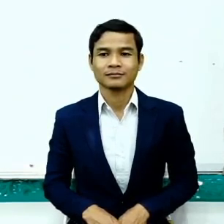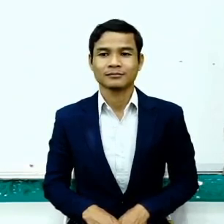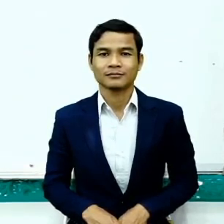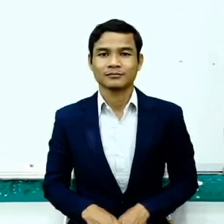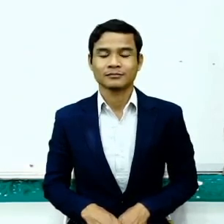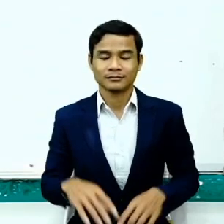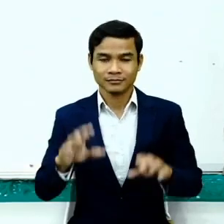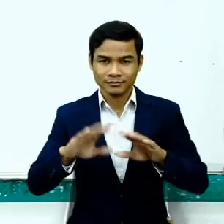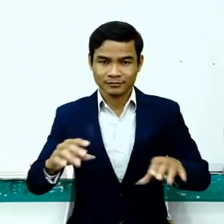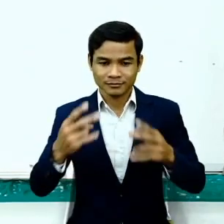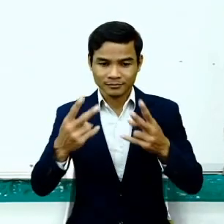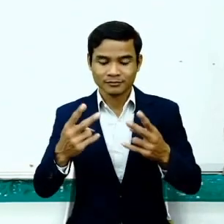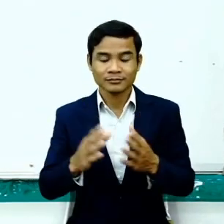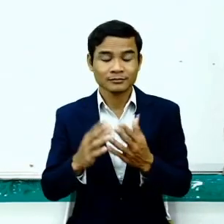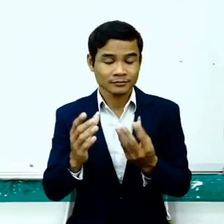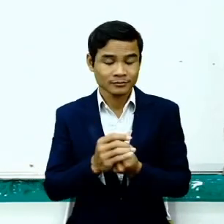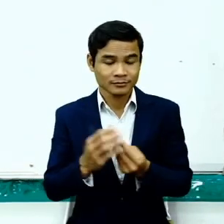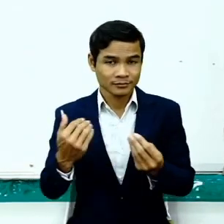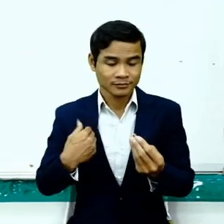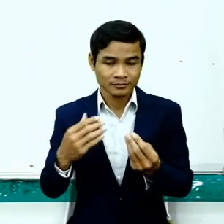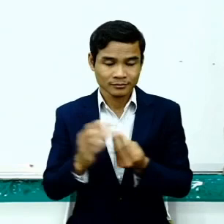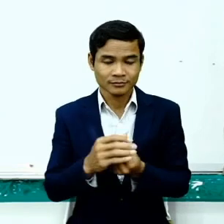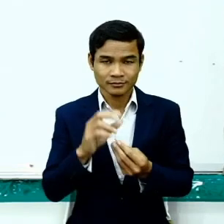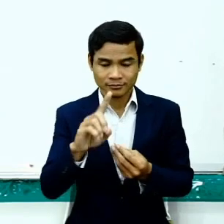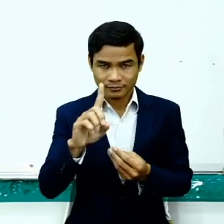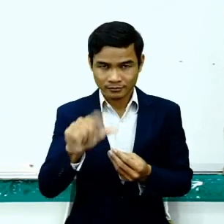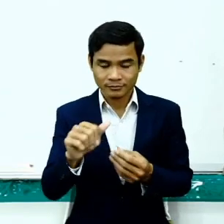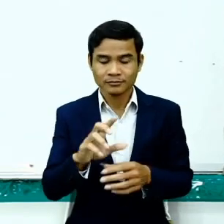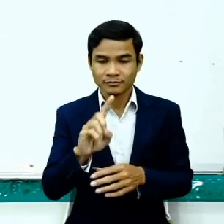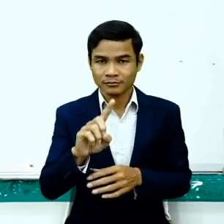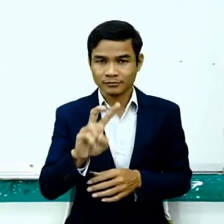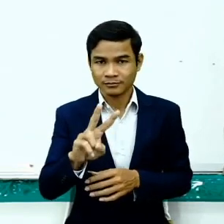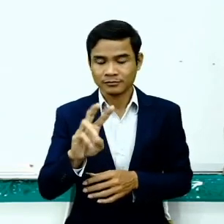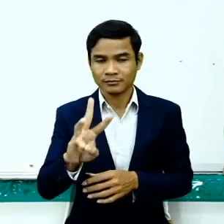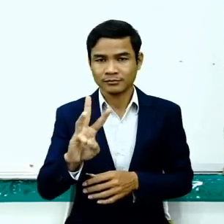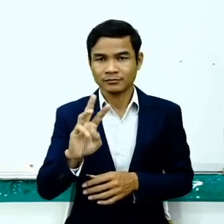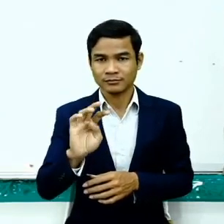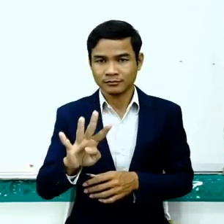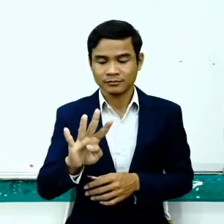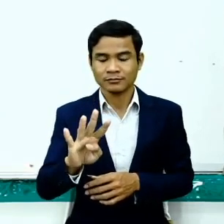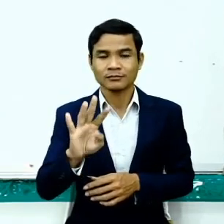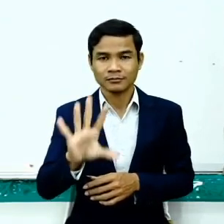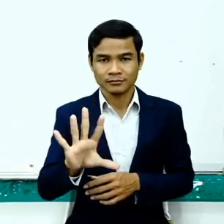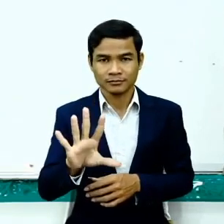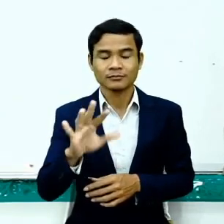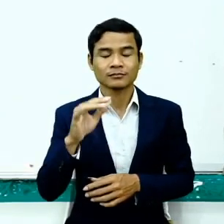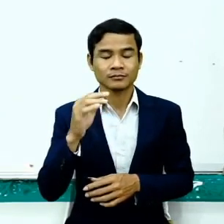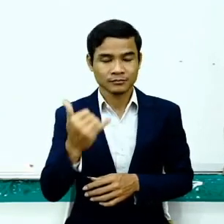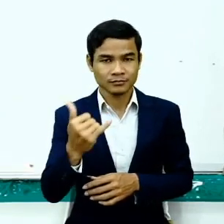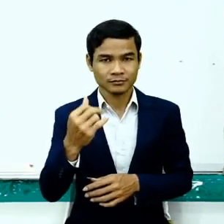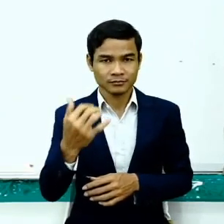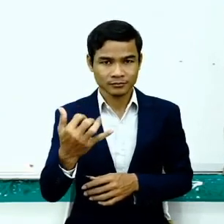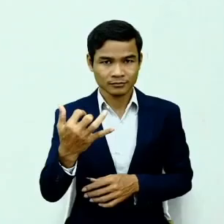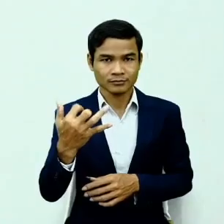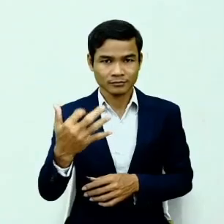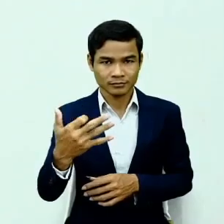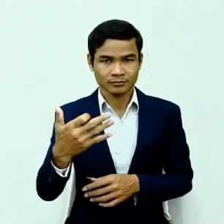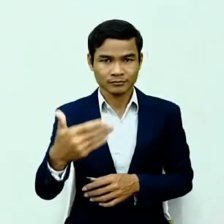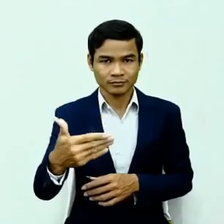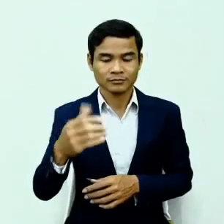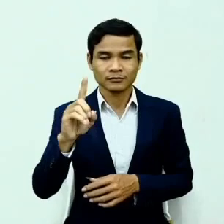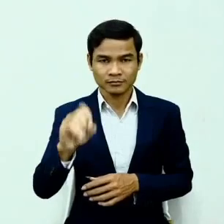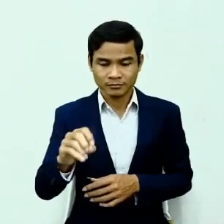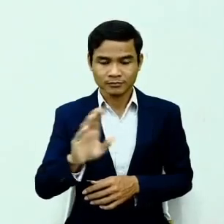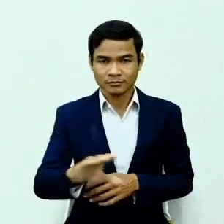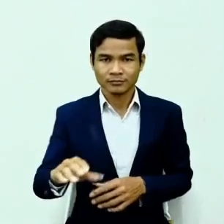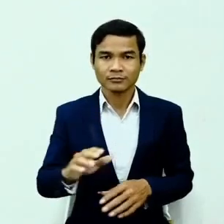chà con mế chà cứ mình chùm nốn mùi rồi nè mùi pí bấy bốn pram pram mùi pram pí pram bấy pram